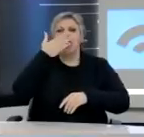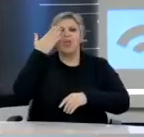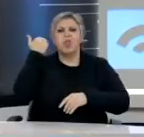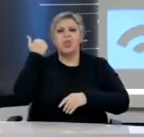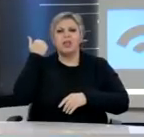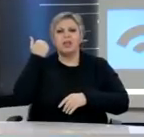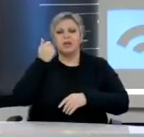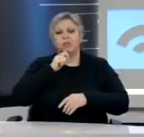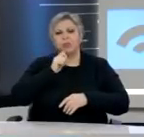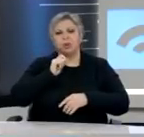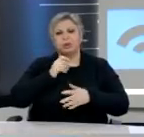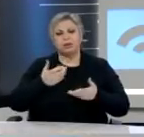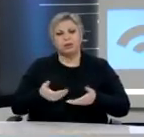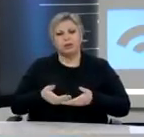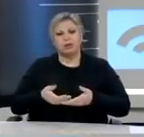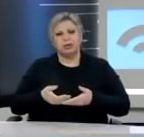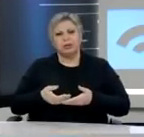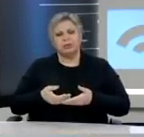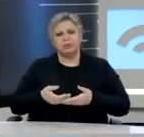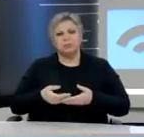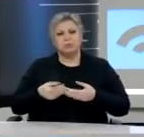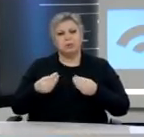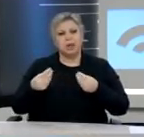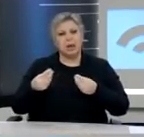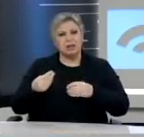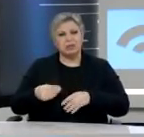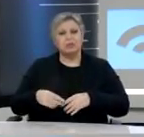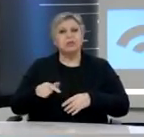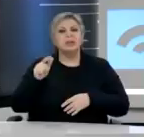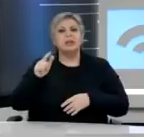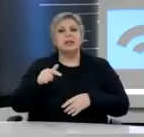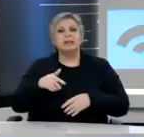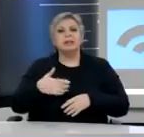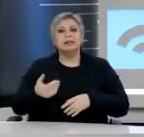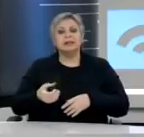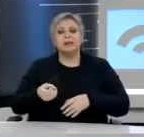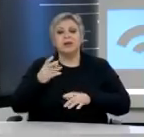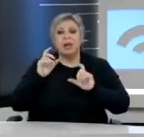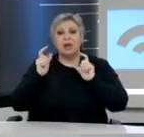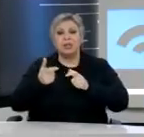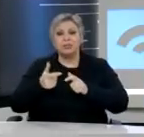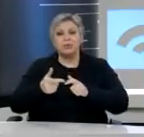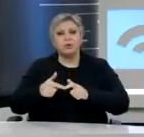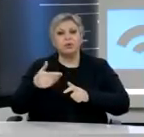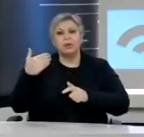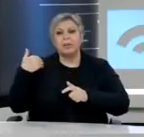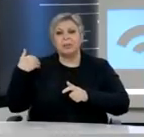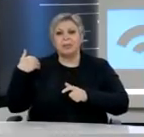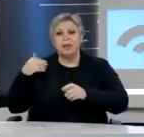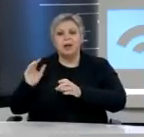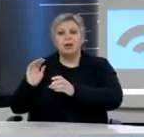πάει. Όχι μόνο γιατί πήρατε στην κοινοβουλευτική σας ομάδα, εντάξατε 4 βουλευτές το προηγούμενο